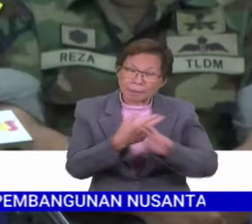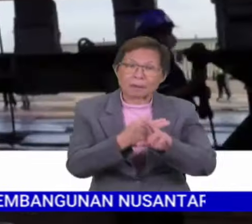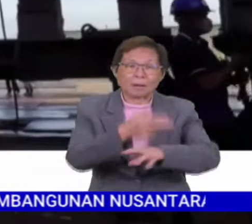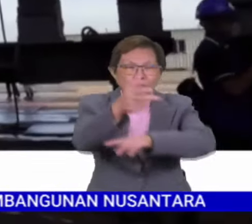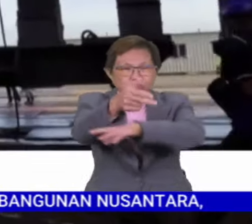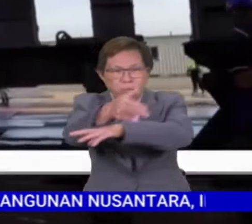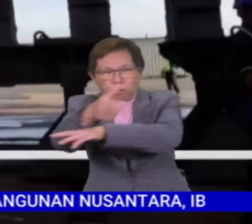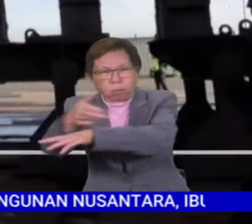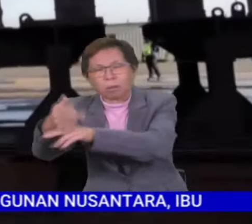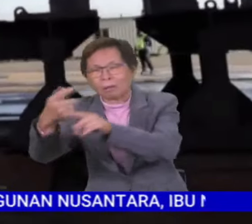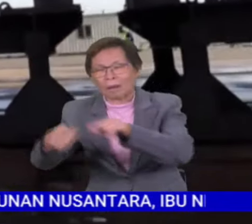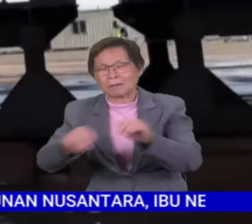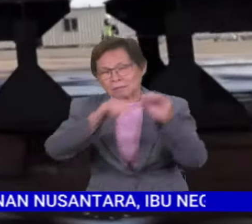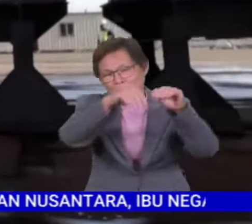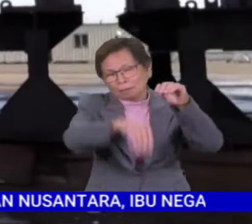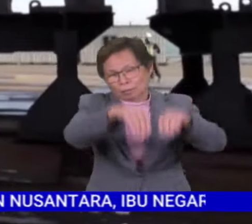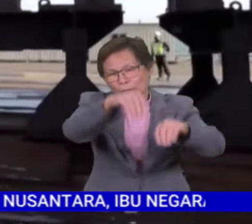lah ya.